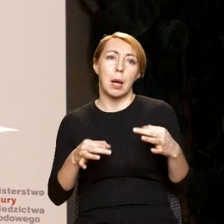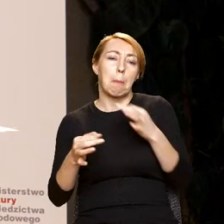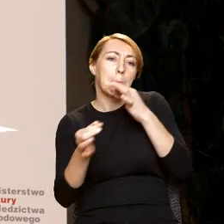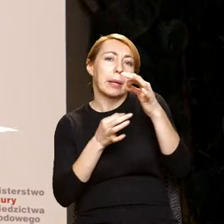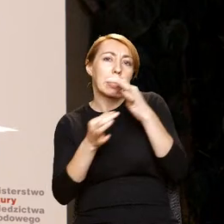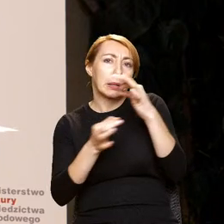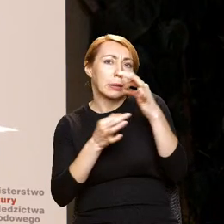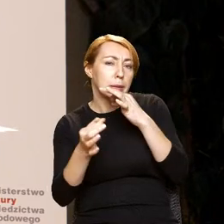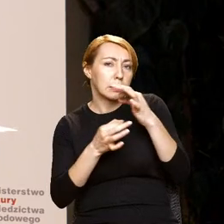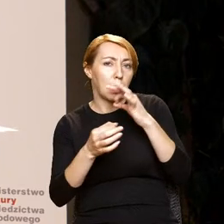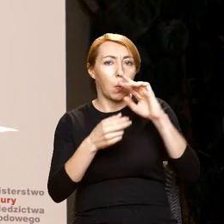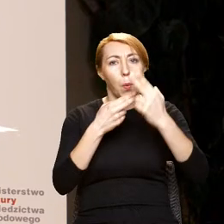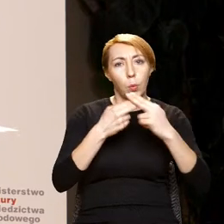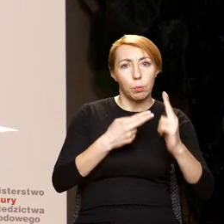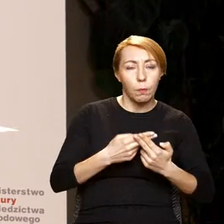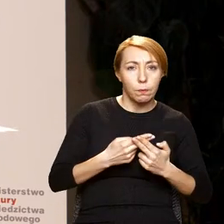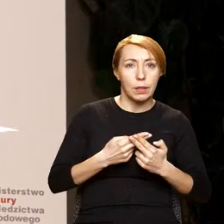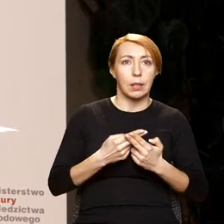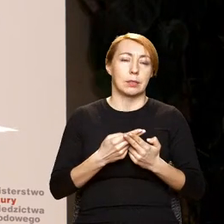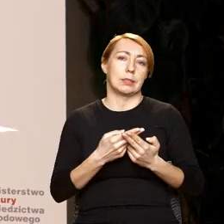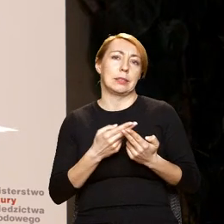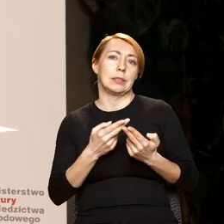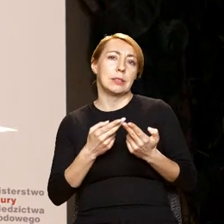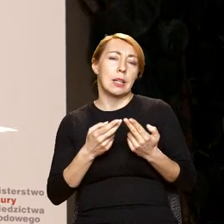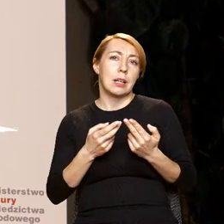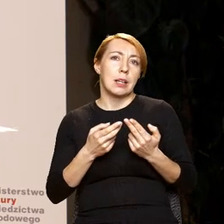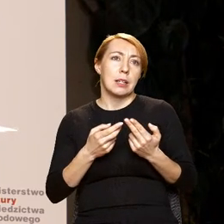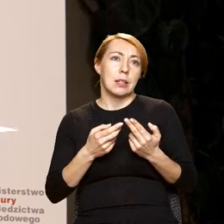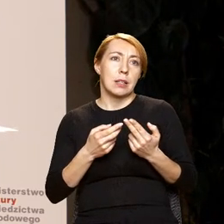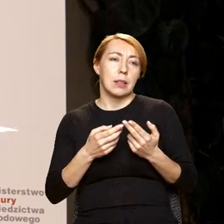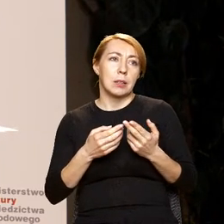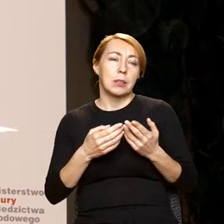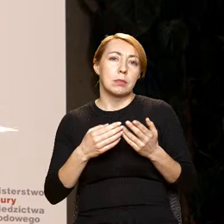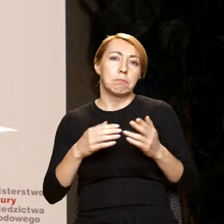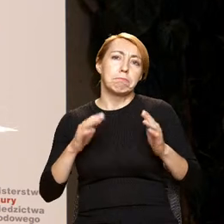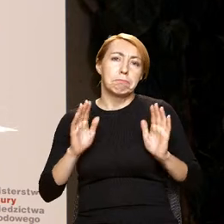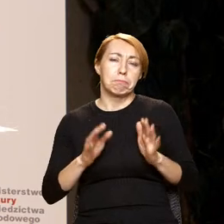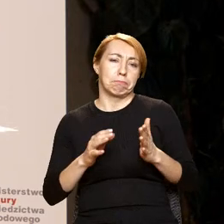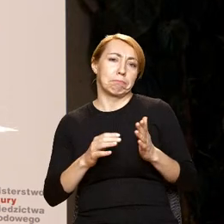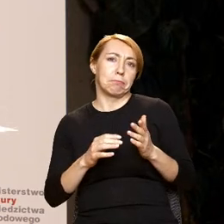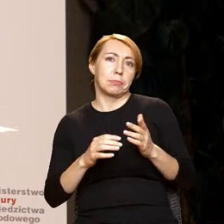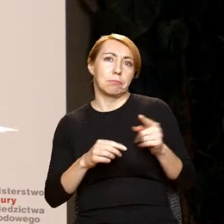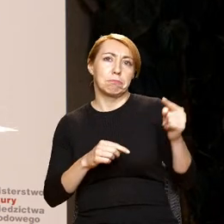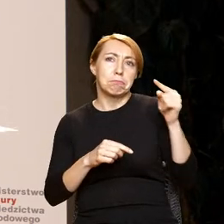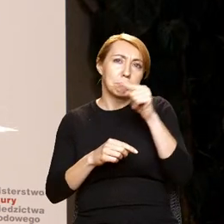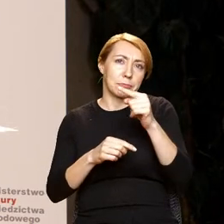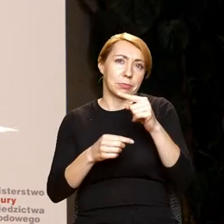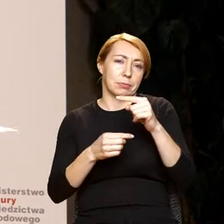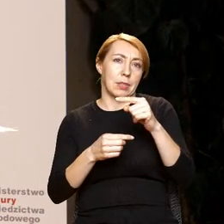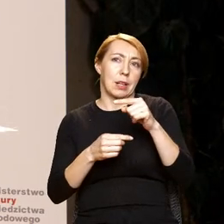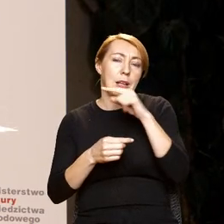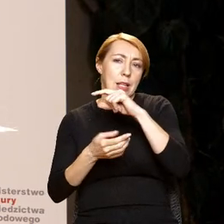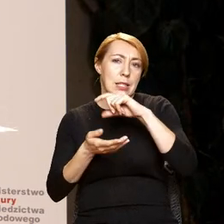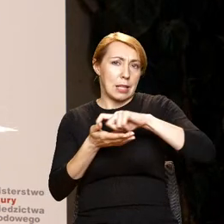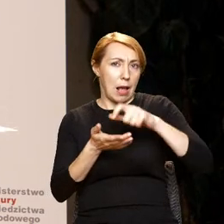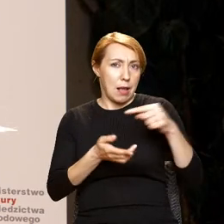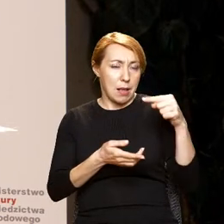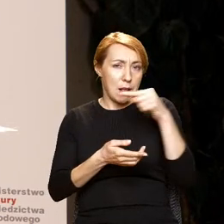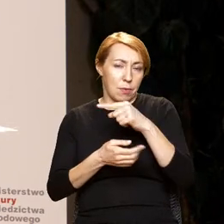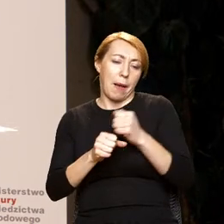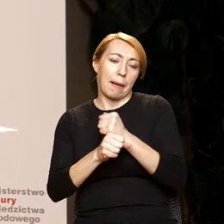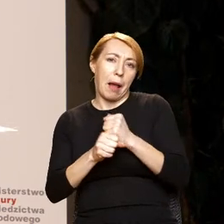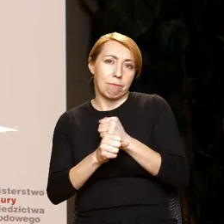i odpowiedzi na sali, ale na rozmowę mniej formalną właśnie w saloniku, przez który Państwo przeszliście przy